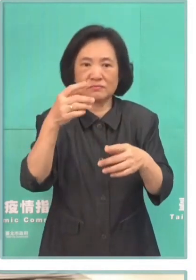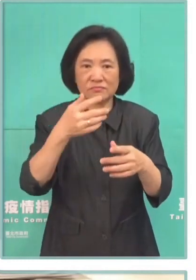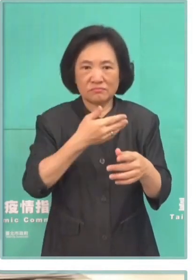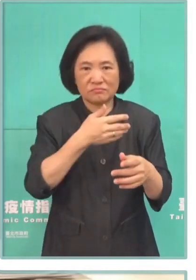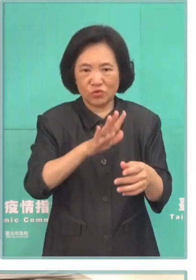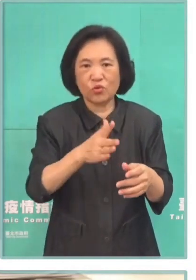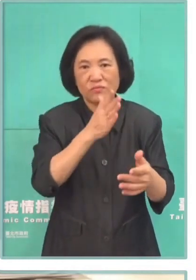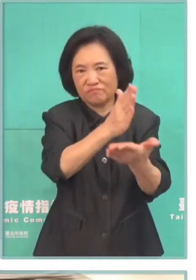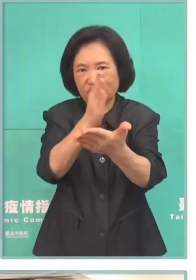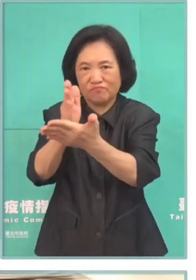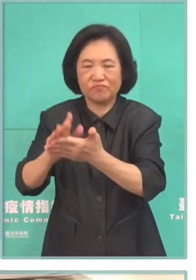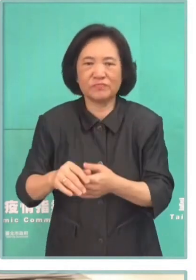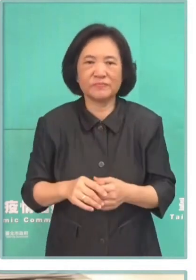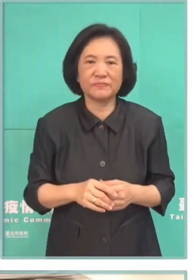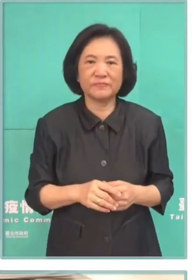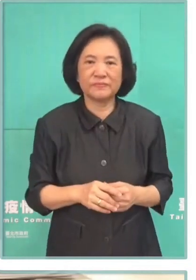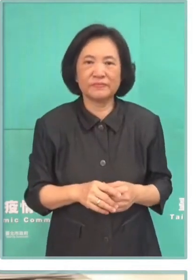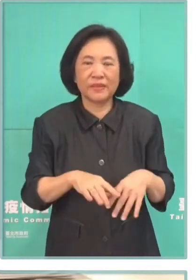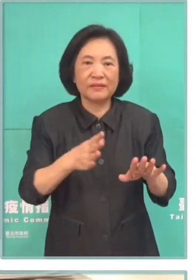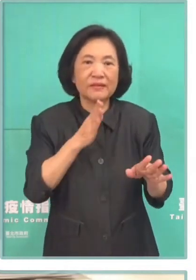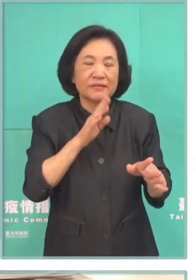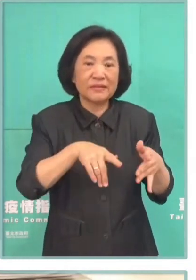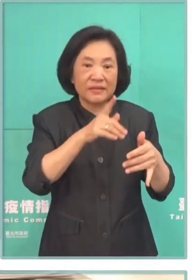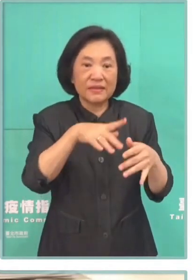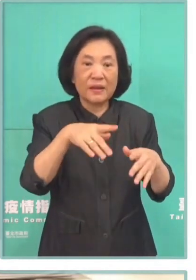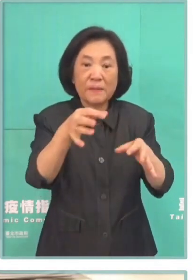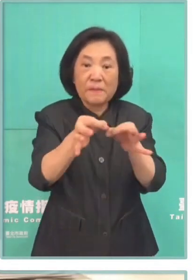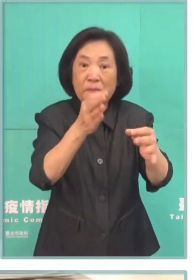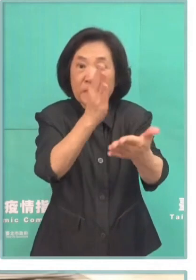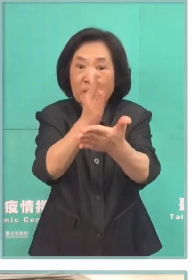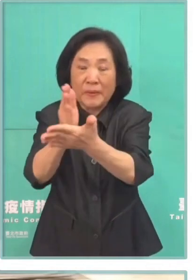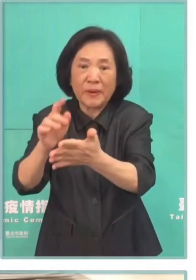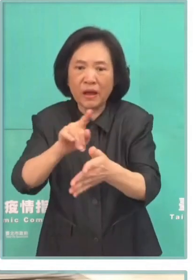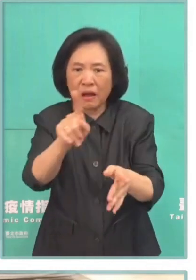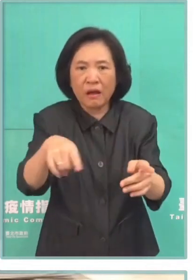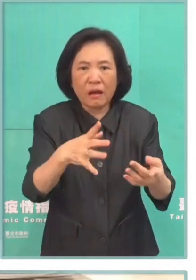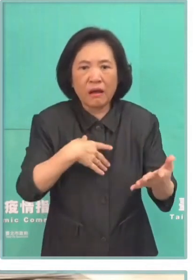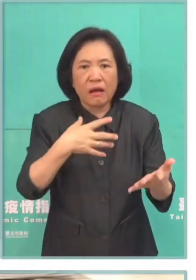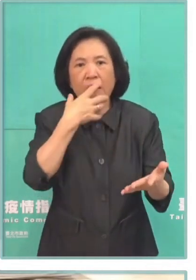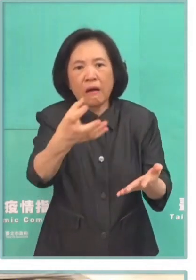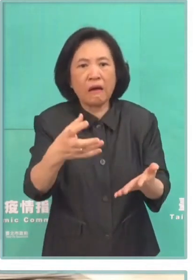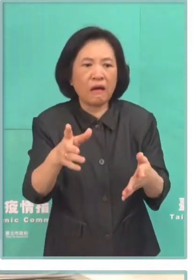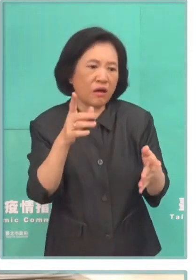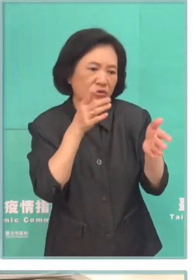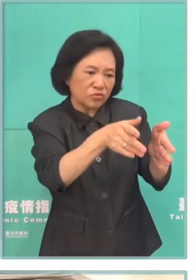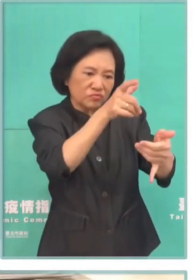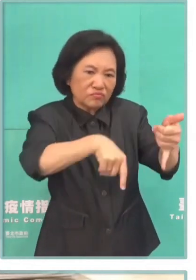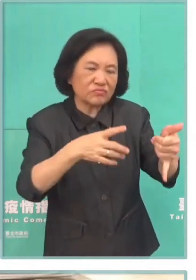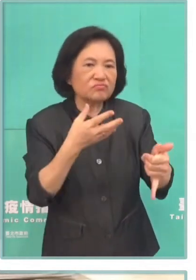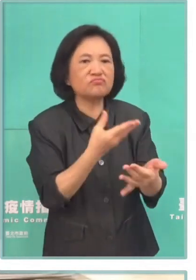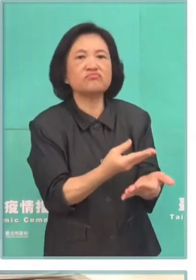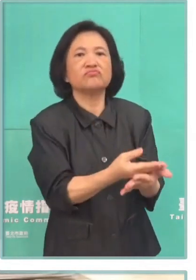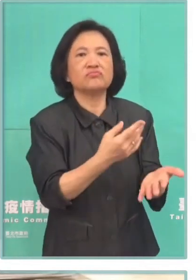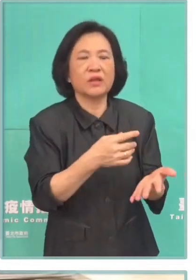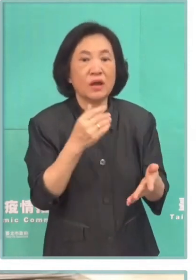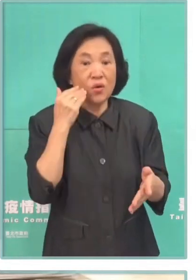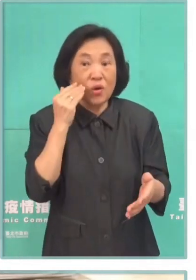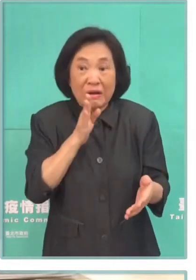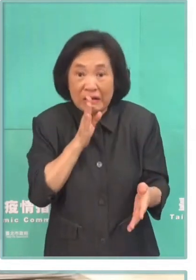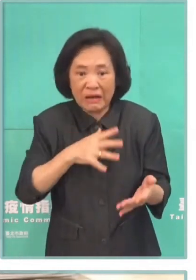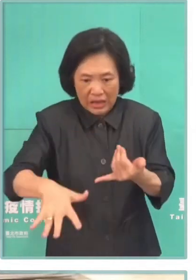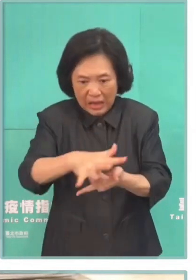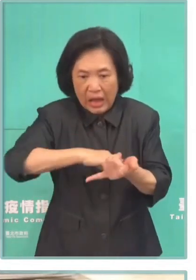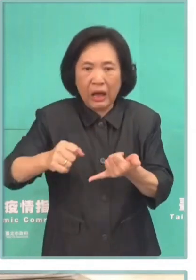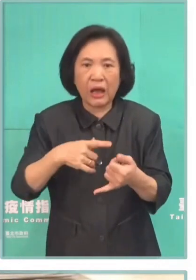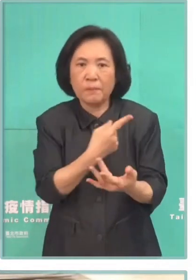情，但并不会让这些停业的地方就产生一个所谓的请求权。不然这样子，我们全国10000多人，